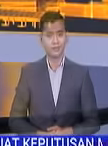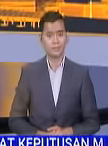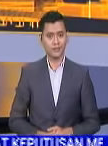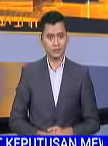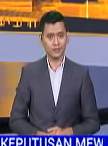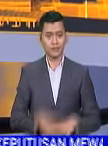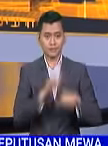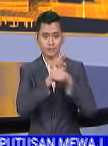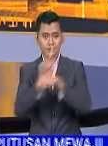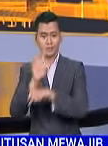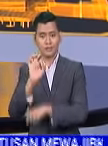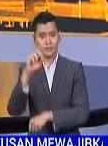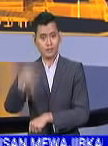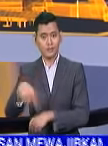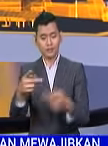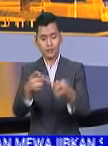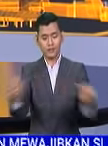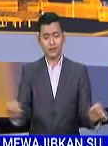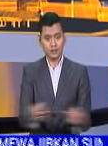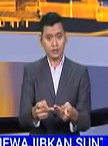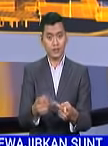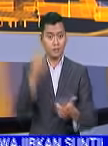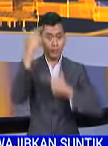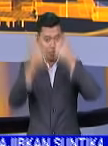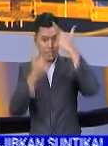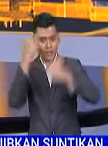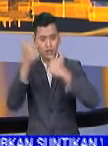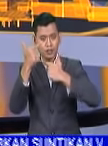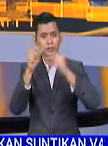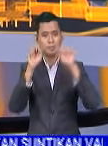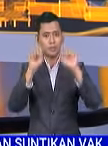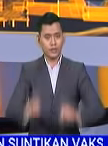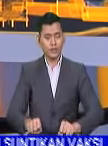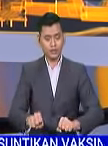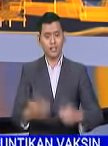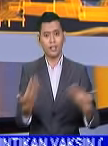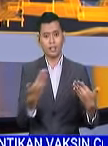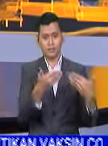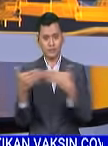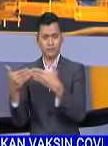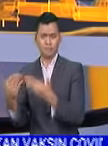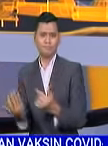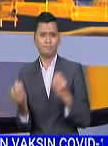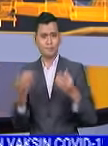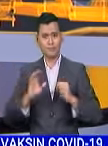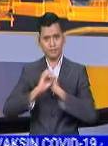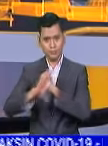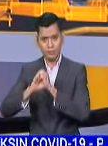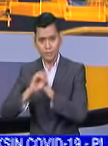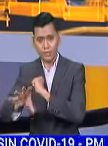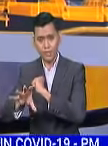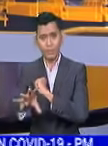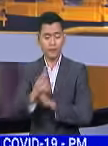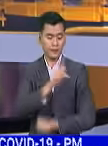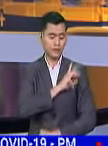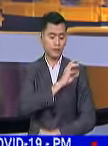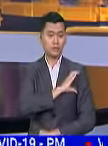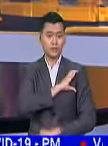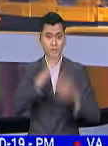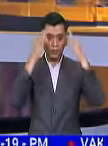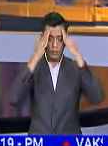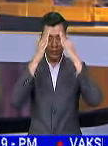Baik, pemantauan SOP di kawasan tumpuan pelancong terus dipergiat. Ketua Polis Terengganu Dato' Rohaimi Mat Isa berkata, tumpuan